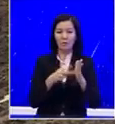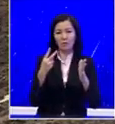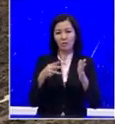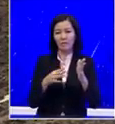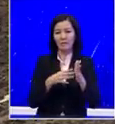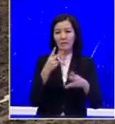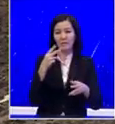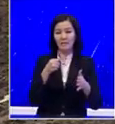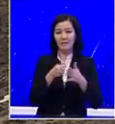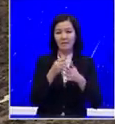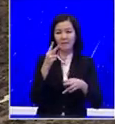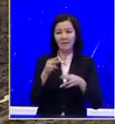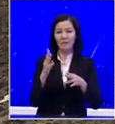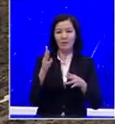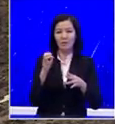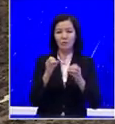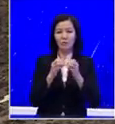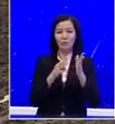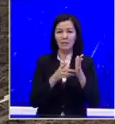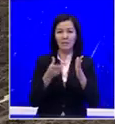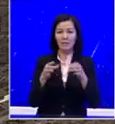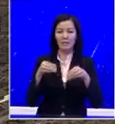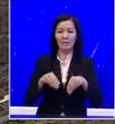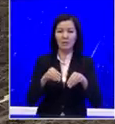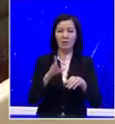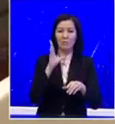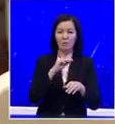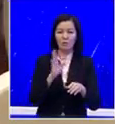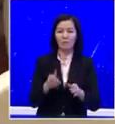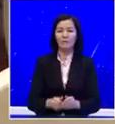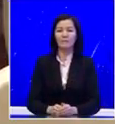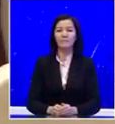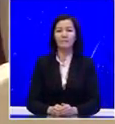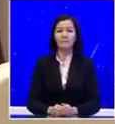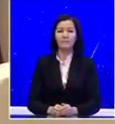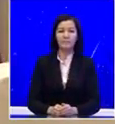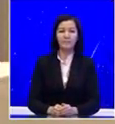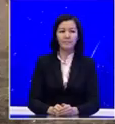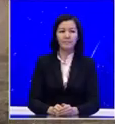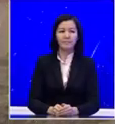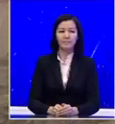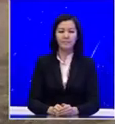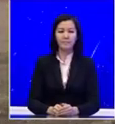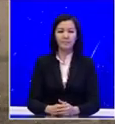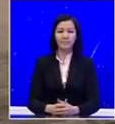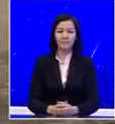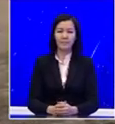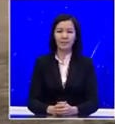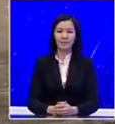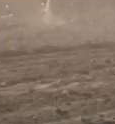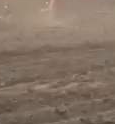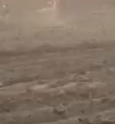27-28-не дейін толық 318 гектарды себе үлгереміз деп отырмыз. Рахат Рахымжанов, Ерлан Азамбай, Жетісу арнасы.